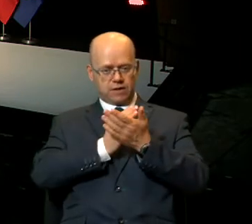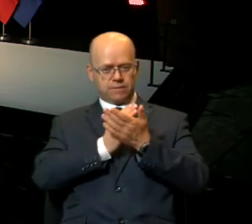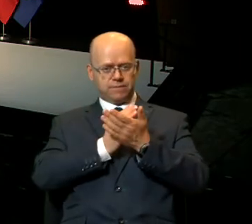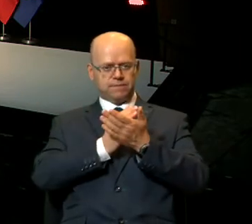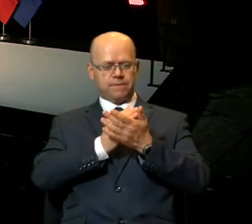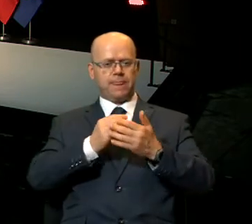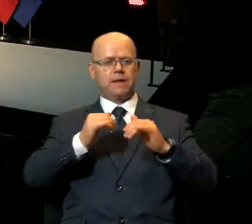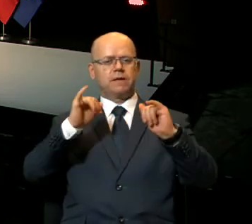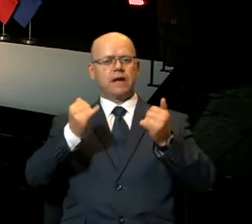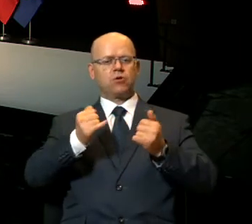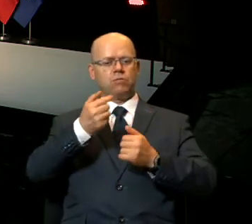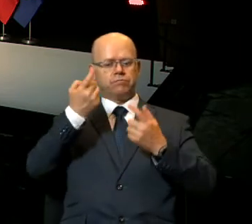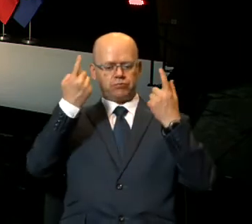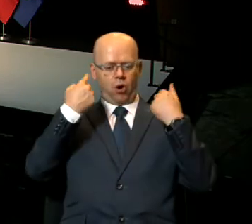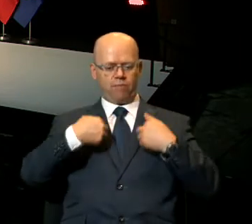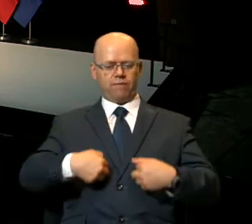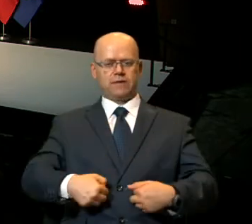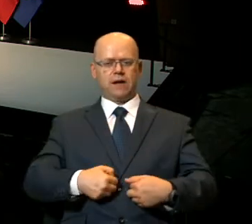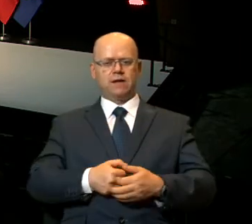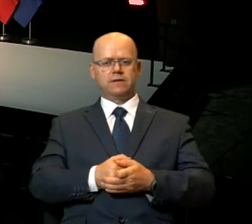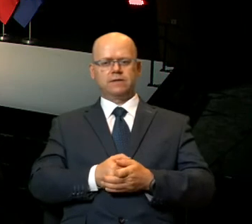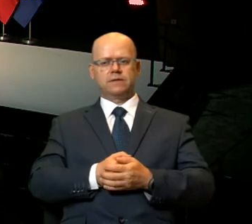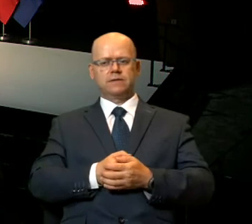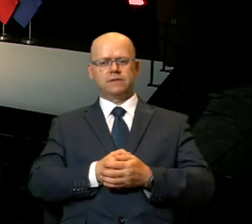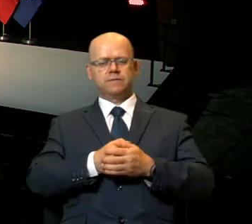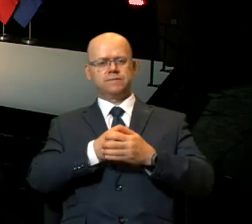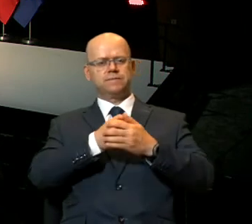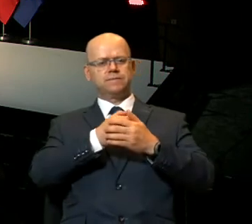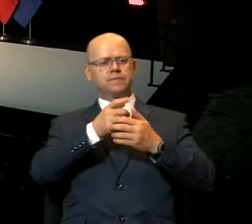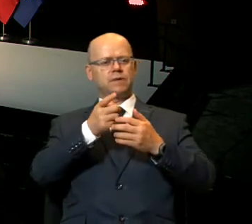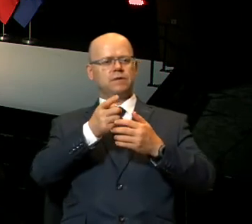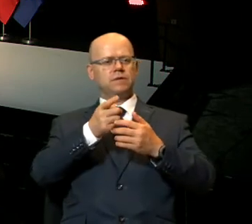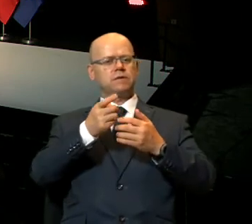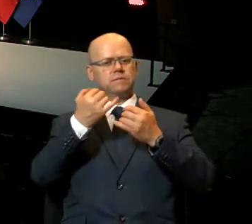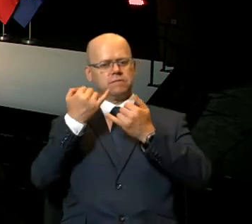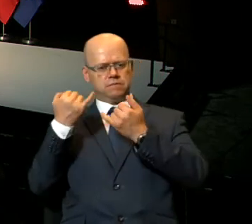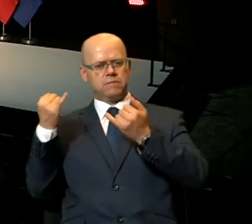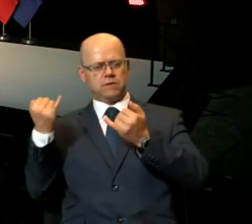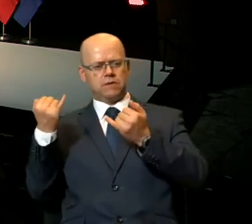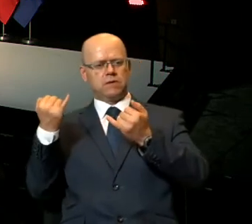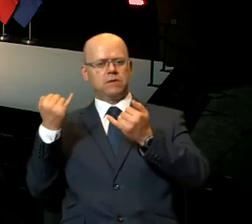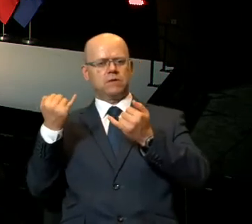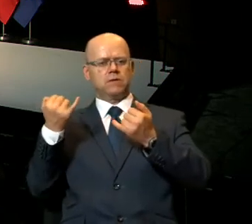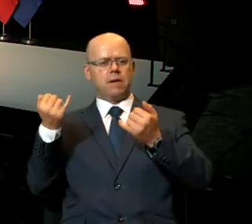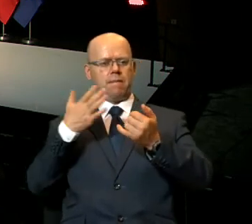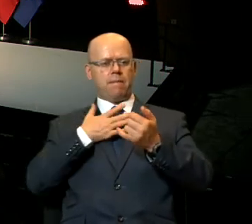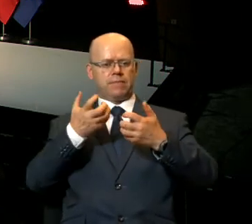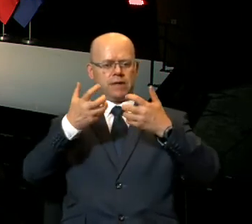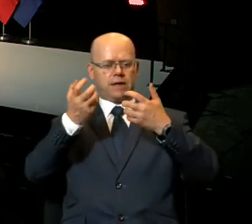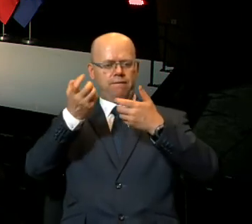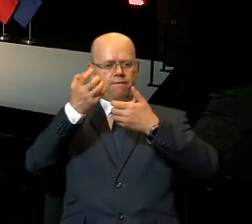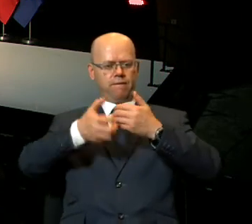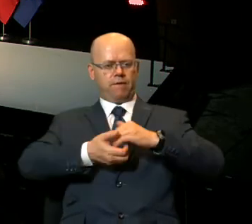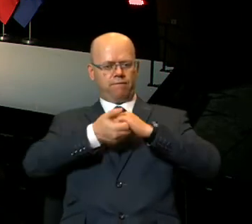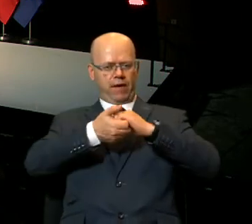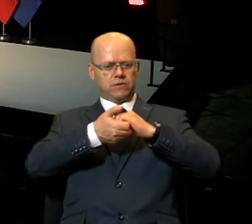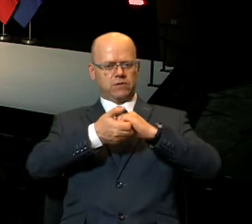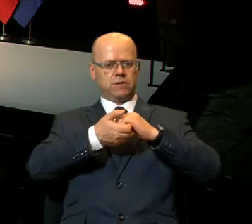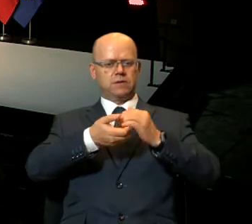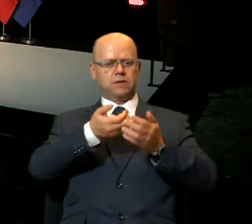jako obywatele, jak Słotoją i Rousseau mówili, że tworzymy pewne więzi społeczne